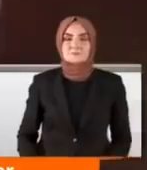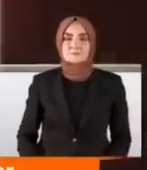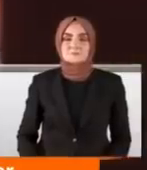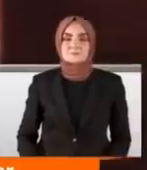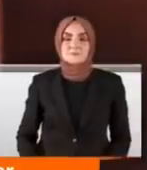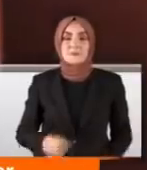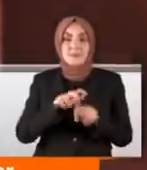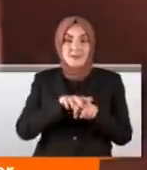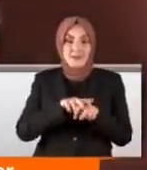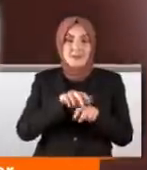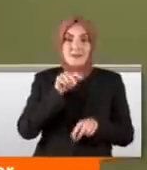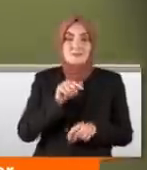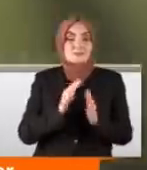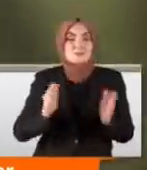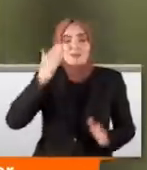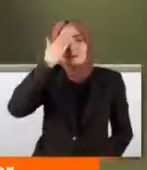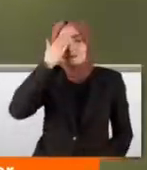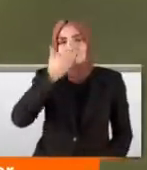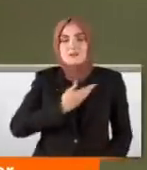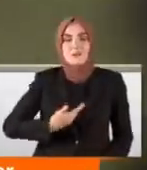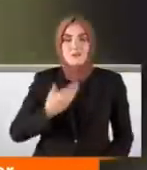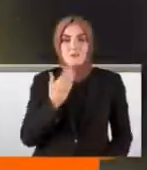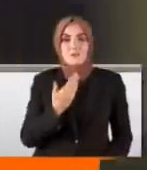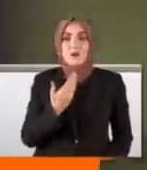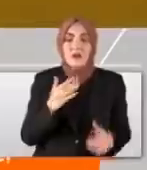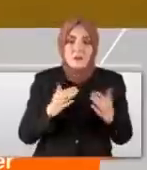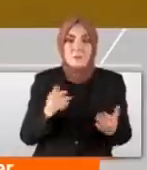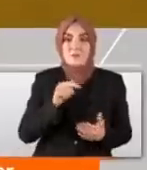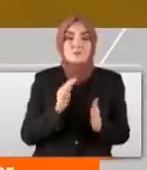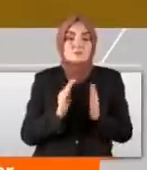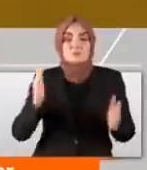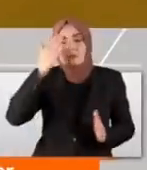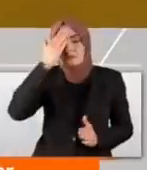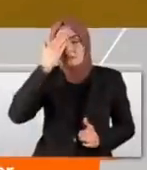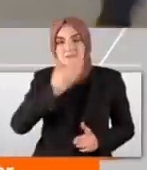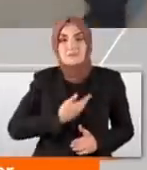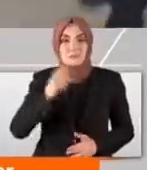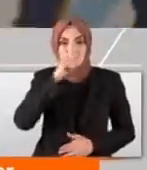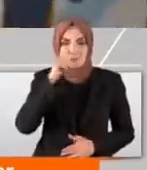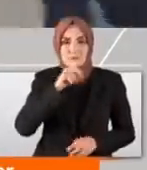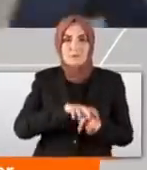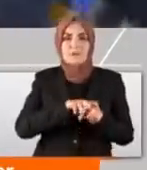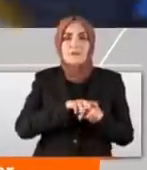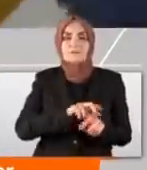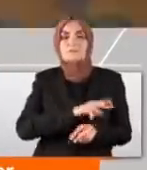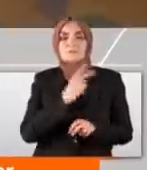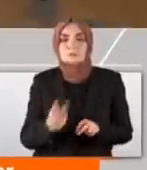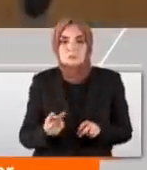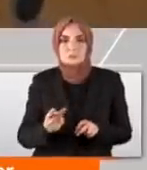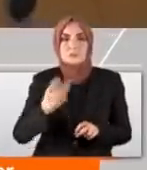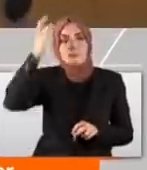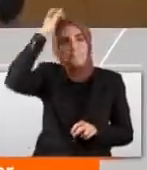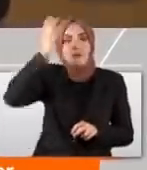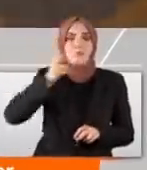Ata binmek en büyük tutkusuydu. Ancak o tutku onu hayattan kopardı. Attan düşmesi sonucu beyin ölümü gerçekleşen genç kızın